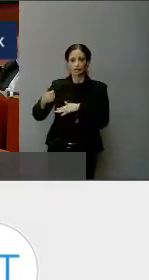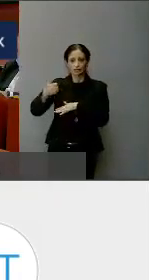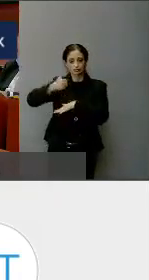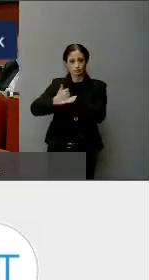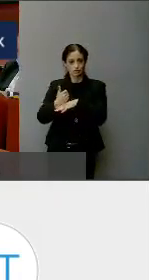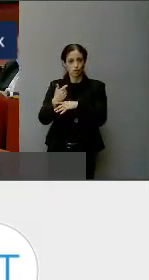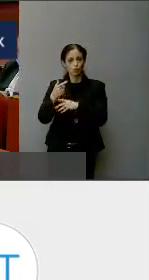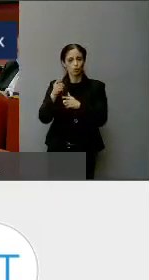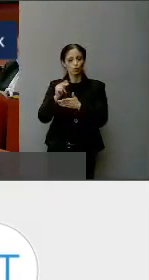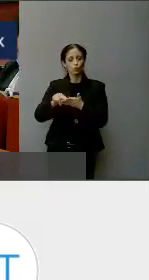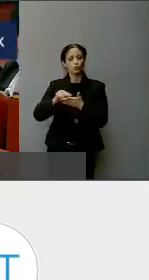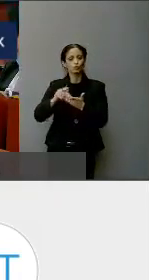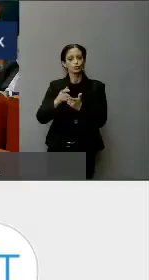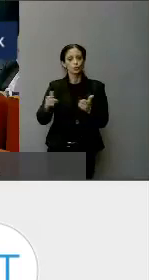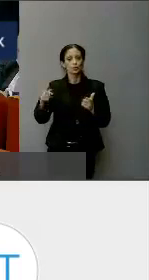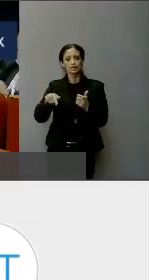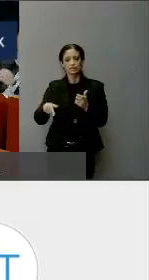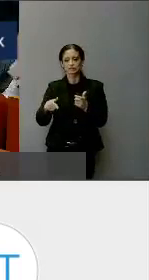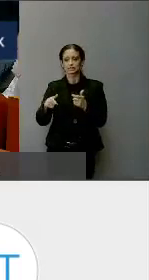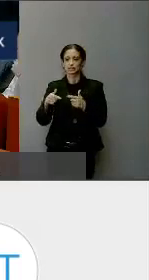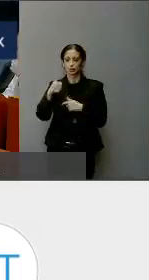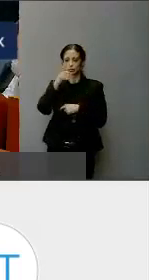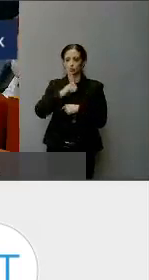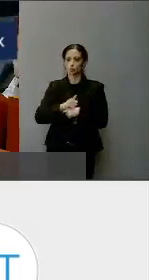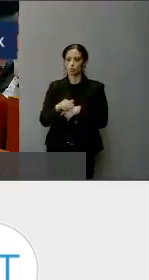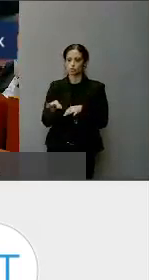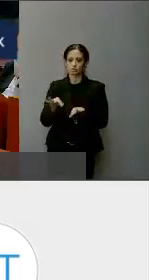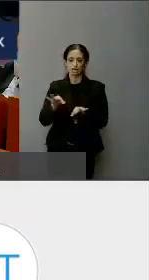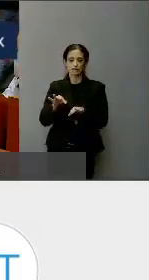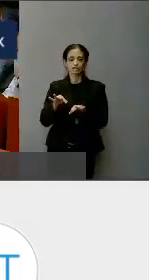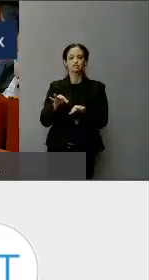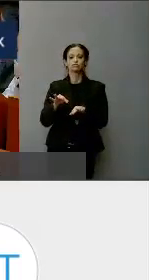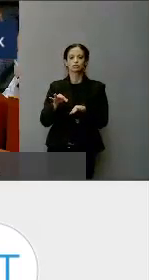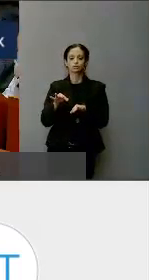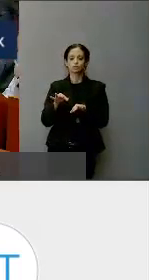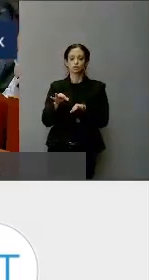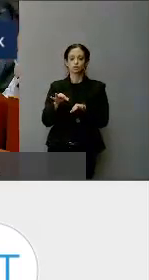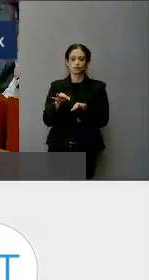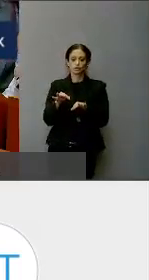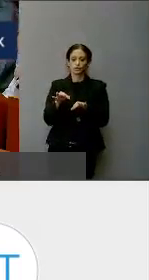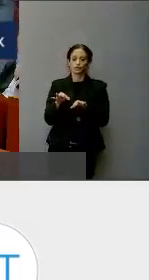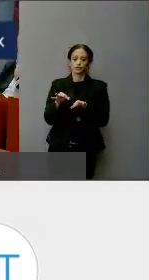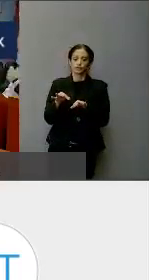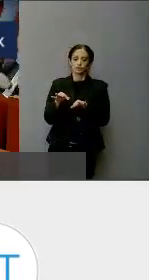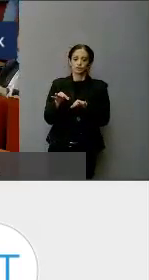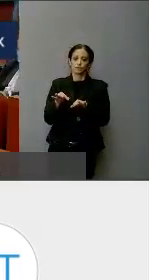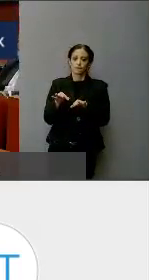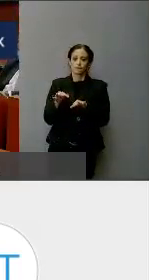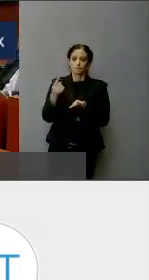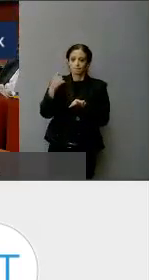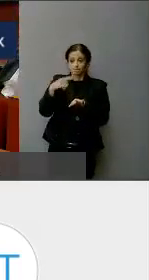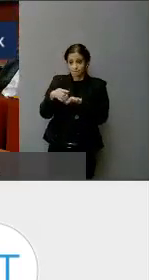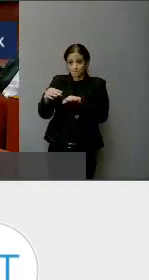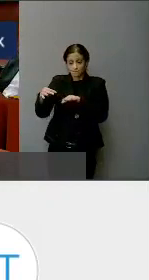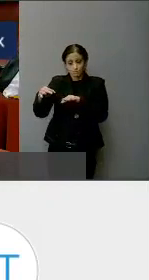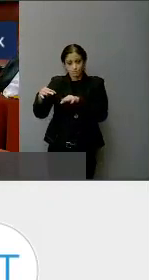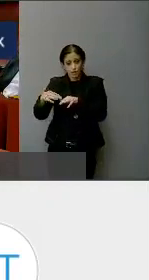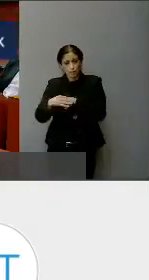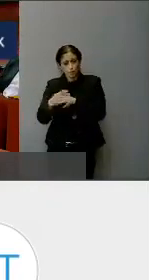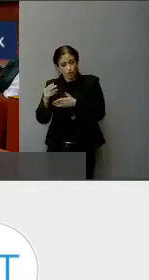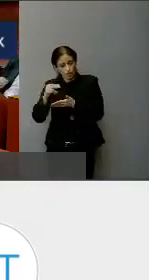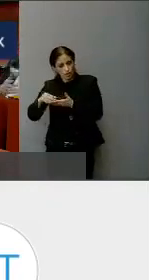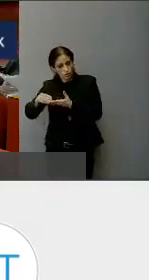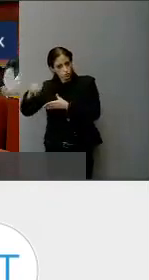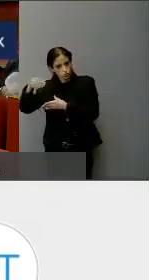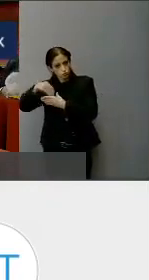con un ruolo assolutamente strategico che però aveva avuto con diciamo la moglie appunto del proprio studio